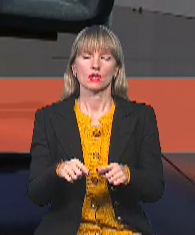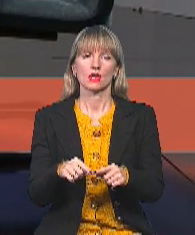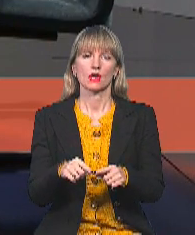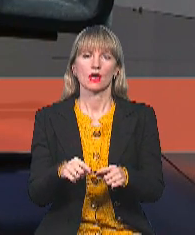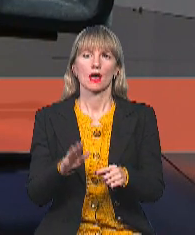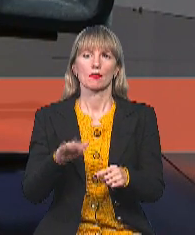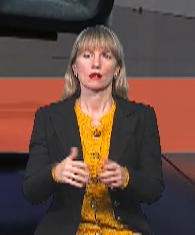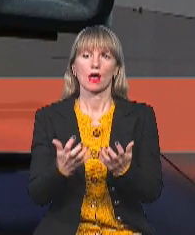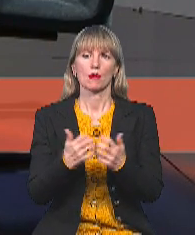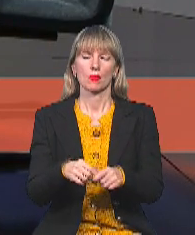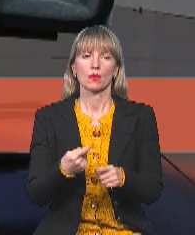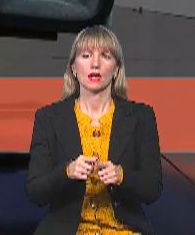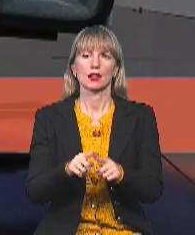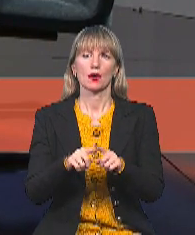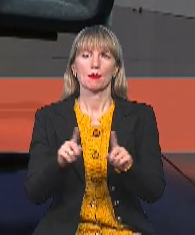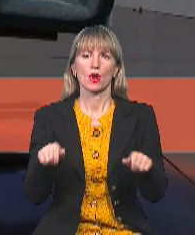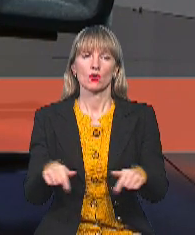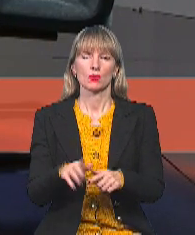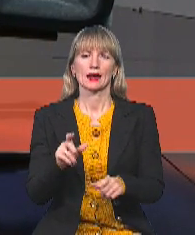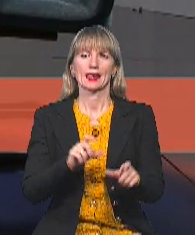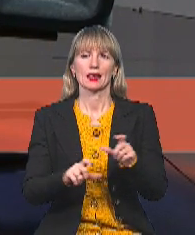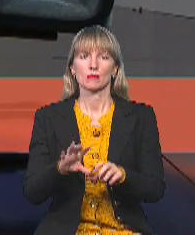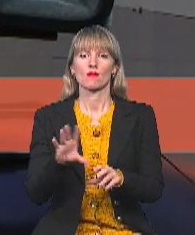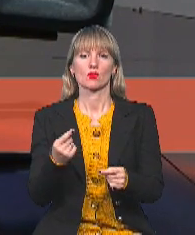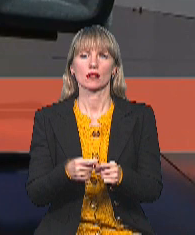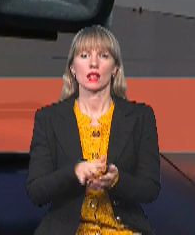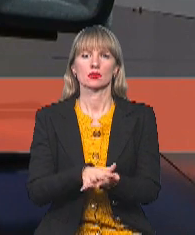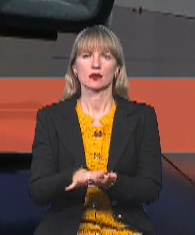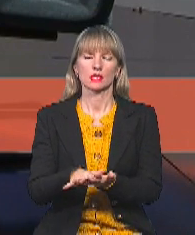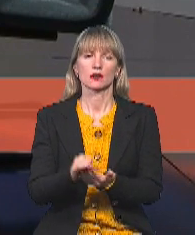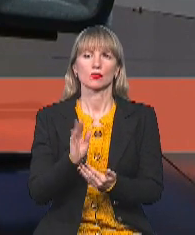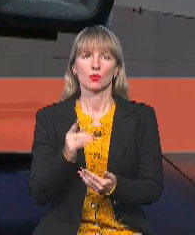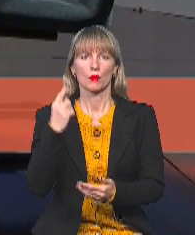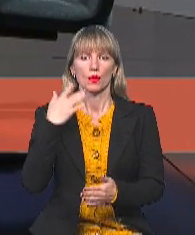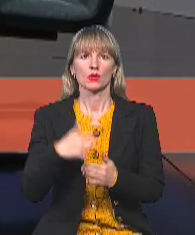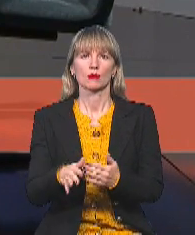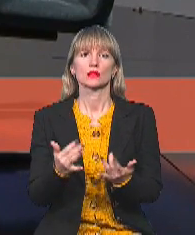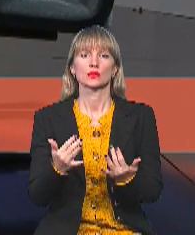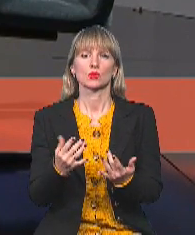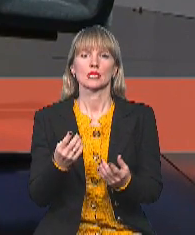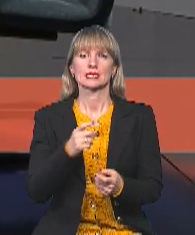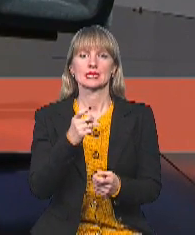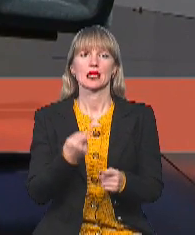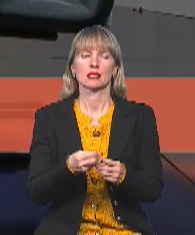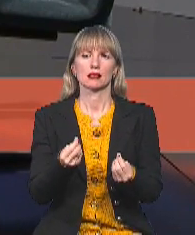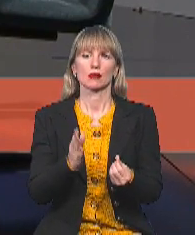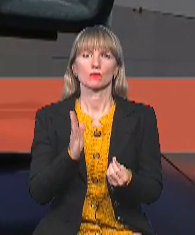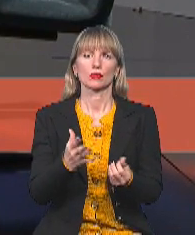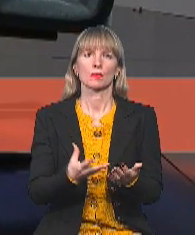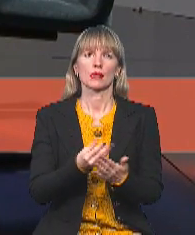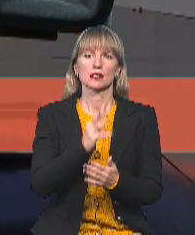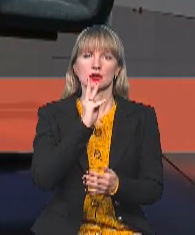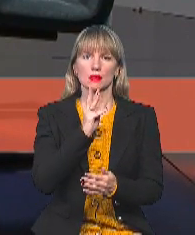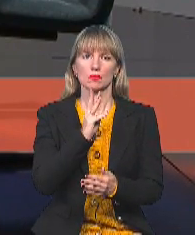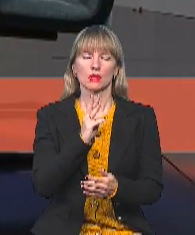обработка этой пленки, это химреактивы, это все затраты. И будем понимать, сколько с этих денег мы сможем заплатить